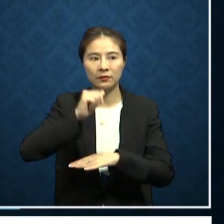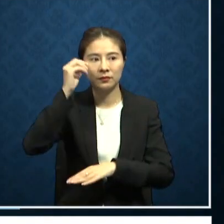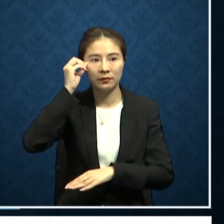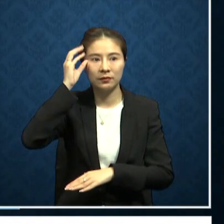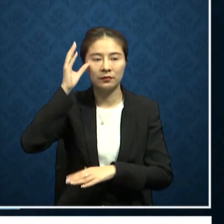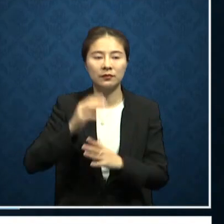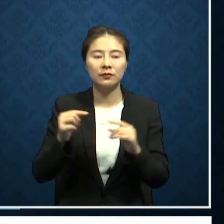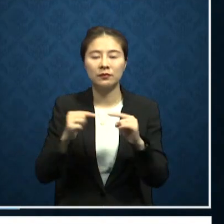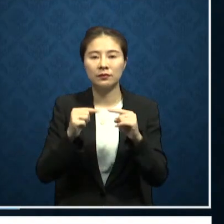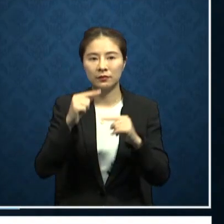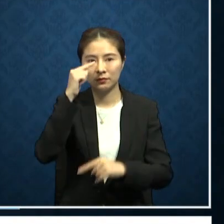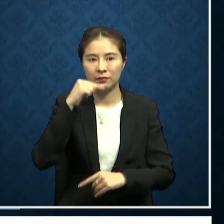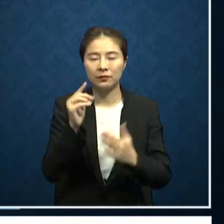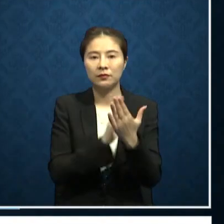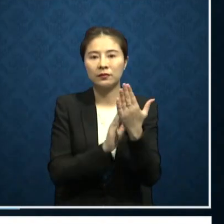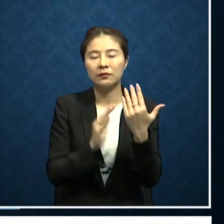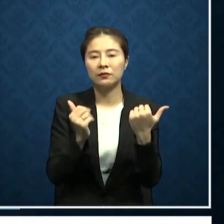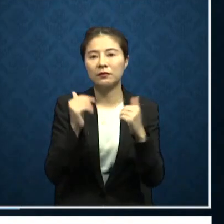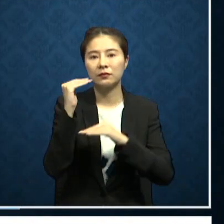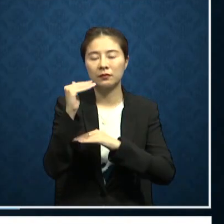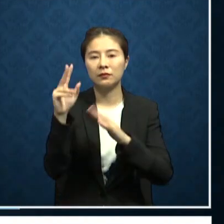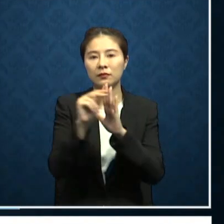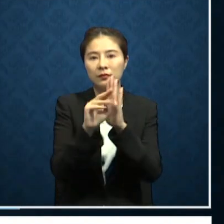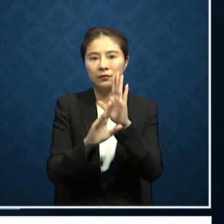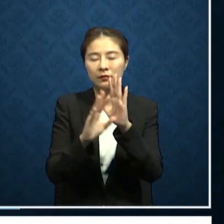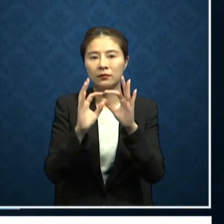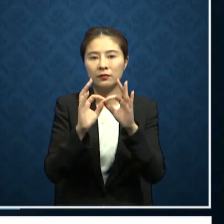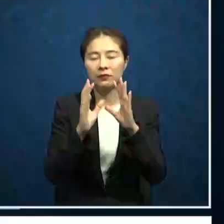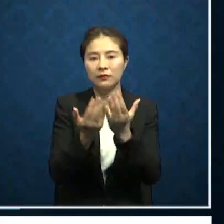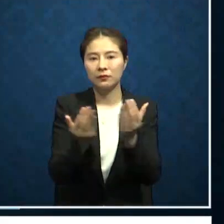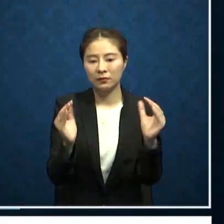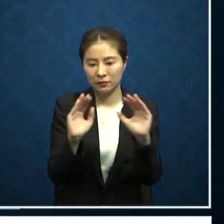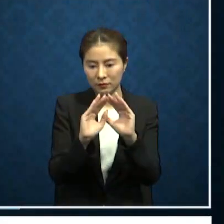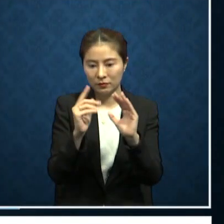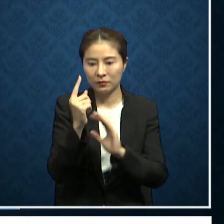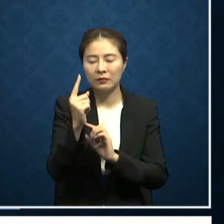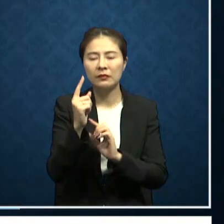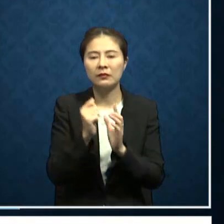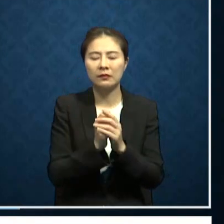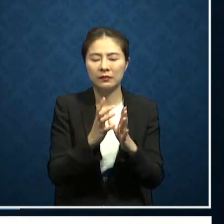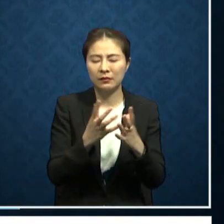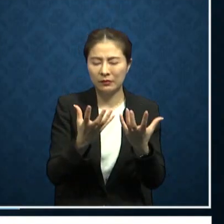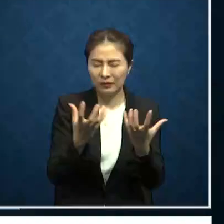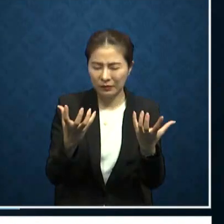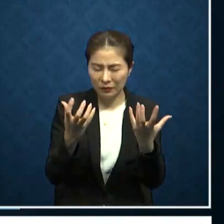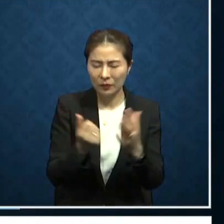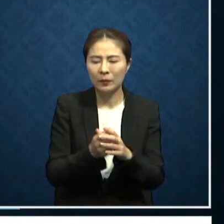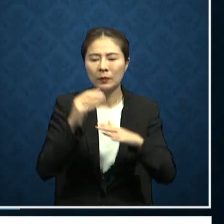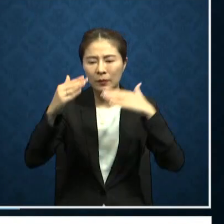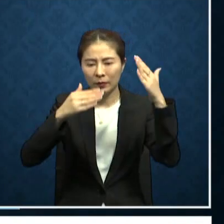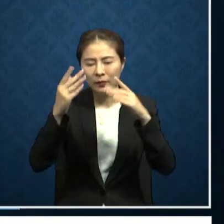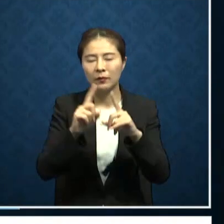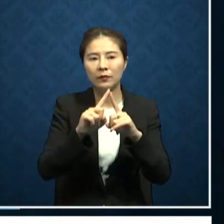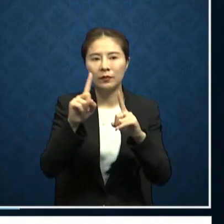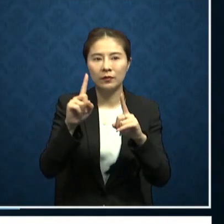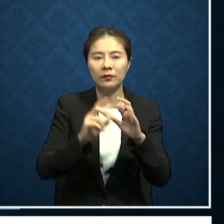สรรค์ของคนไทยนะคะกำหนดนโยบายนะคะการขับเคลื่อน 1ซอ 1ครอบครัวนะคะ 1ซอพค่ะโดยมีข้อมูล